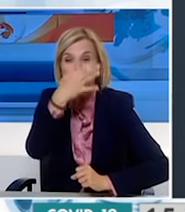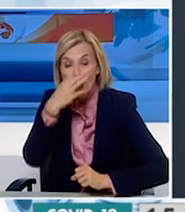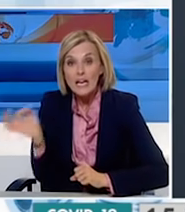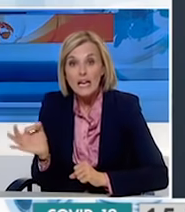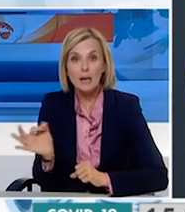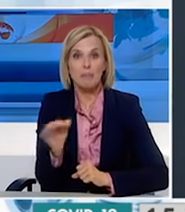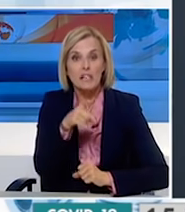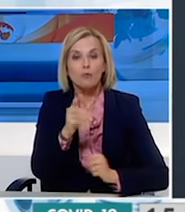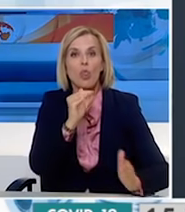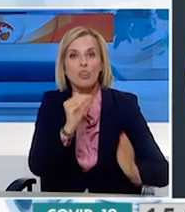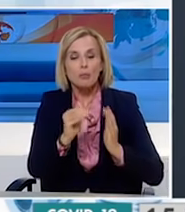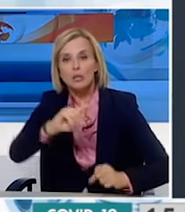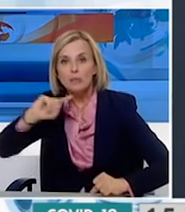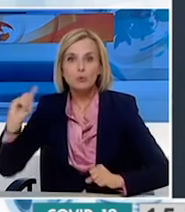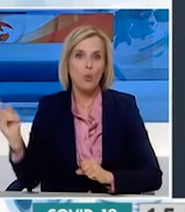και το σύστημα υγείας?